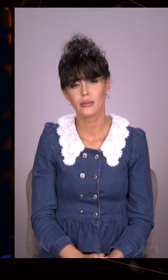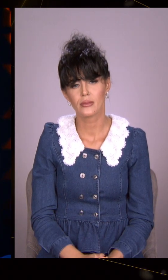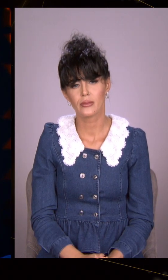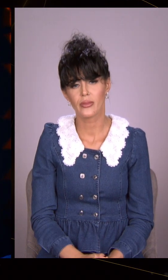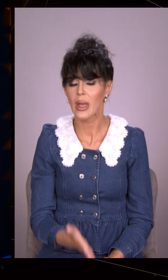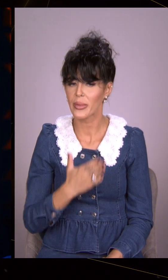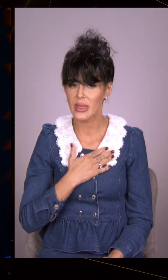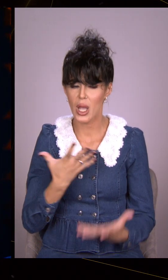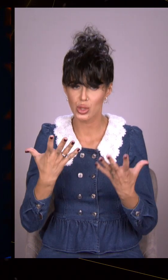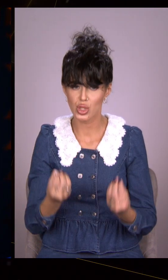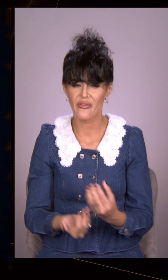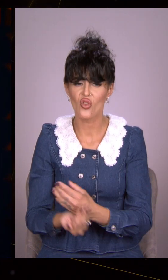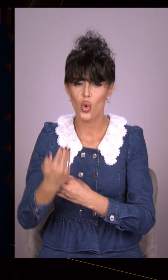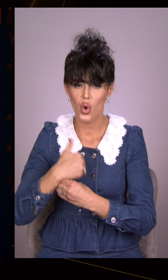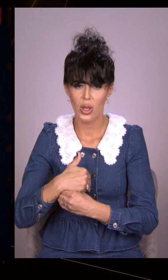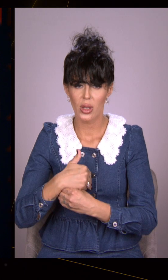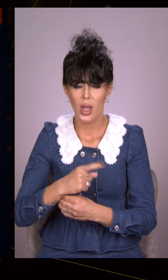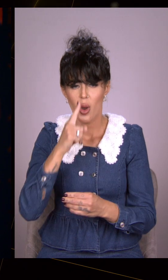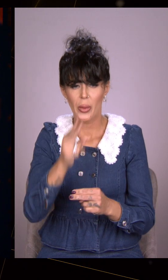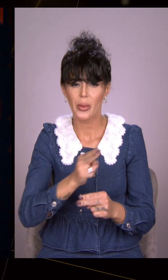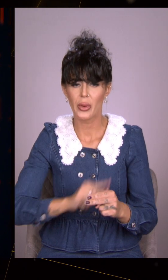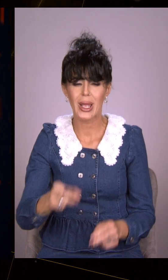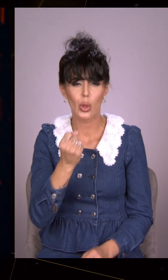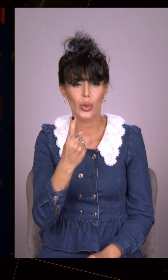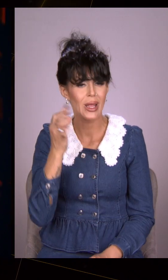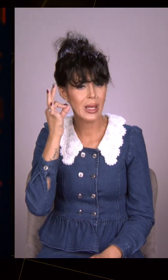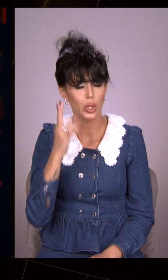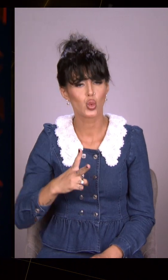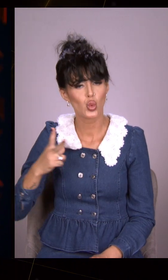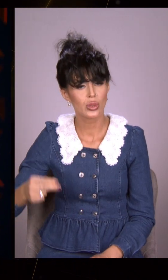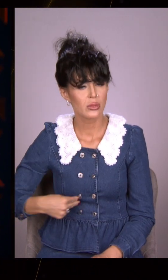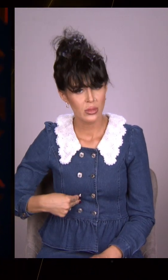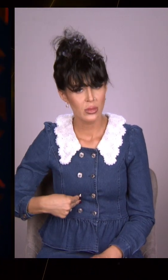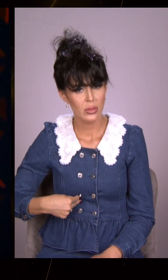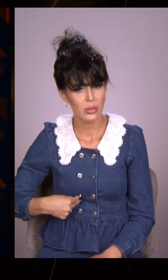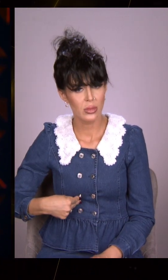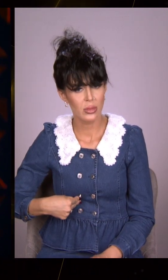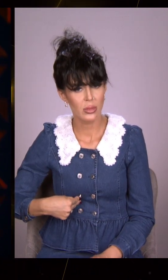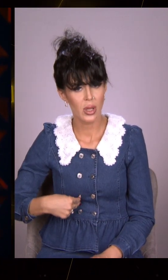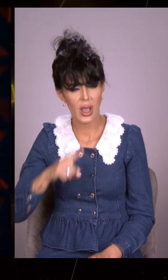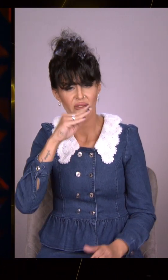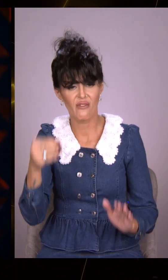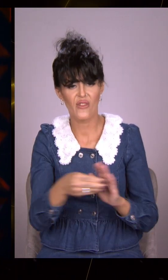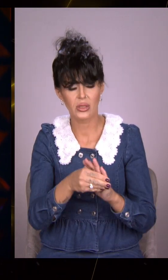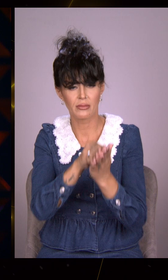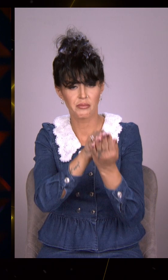Наша наступна гостя втратила свою 11-річну доньку і змушена була її ховати